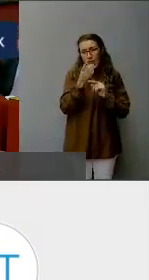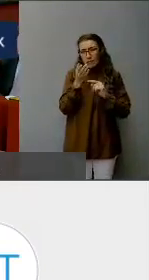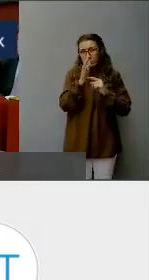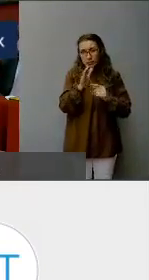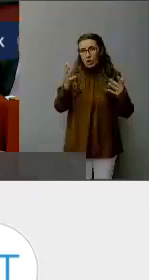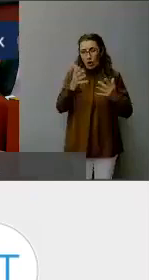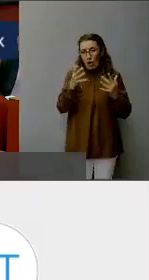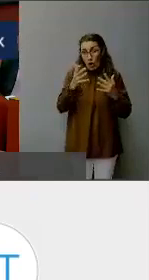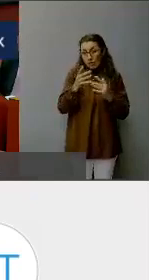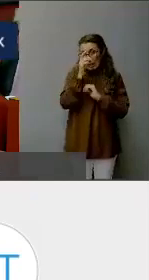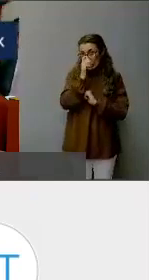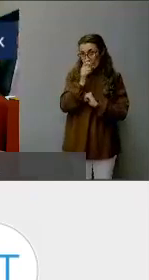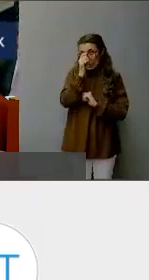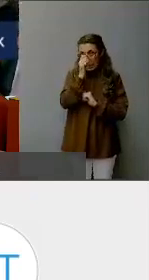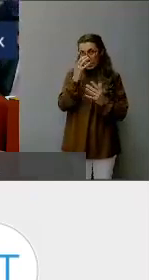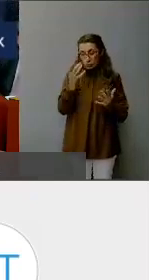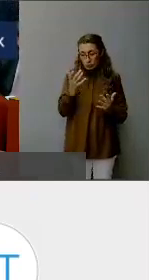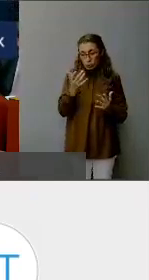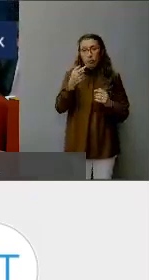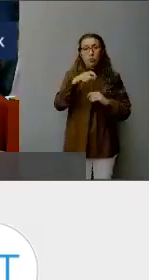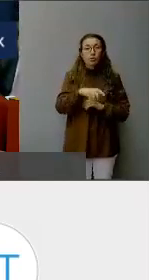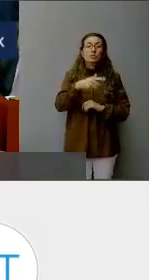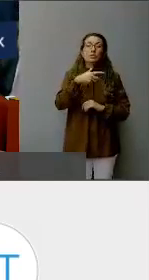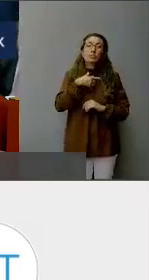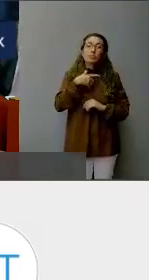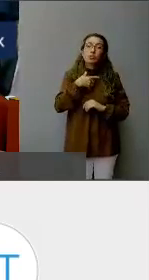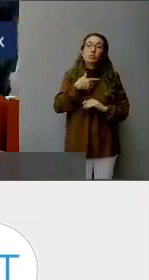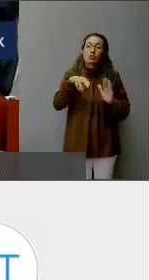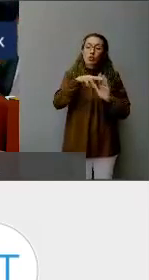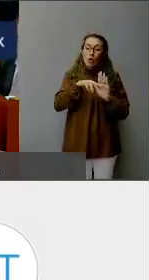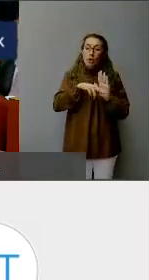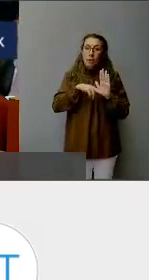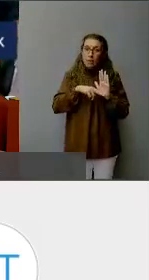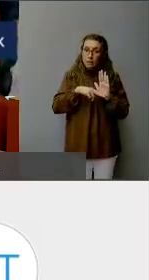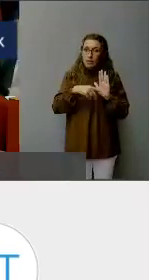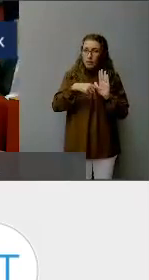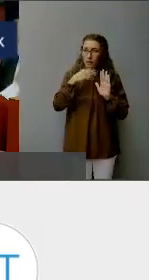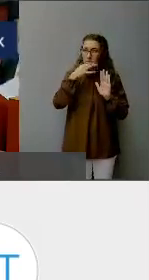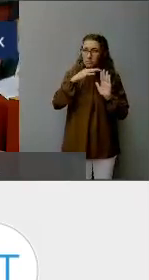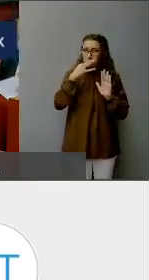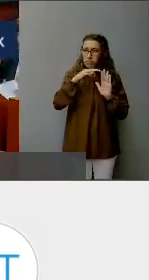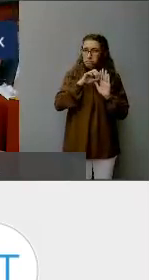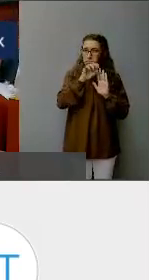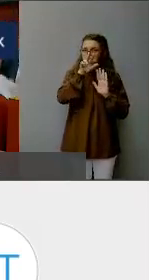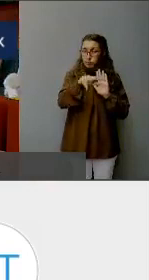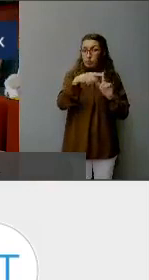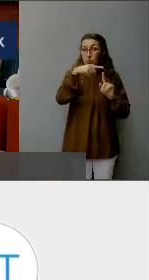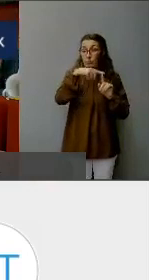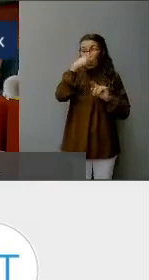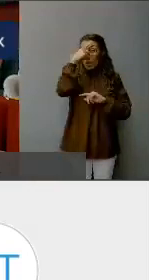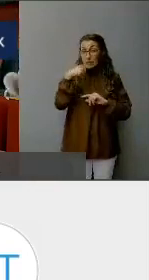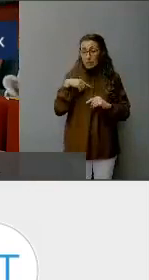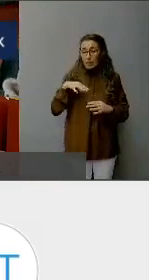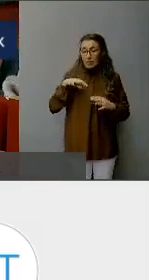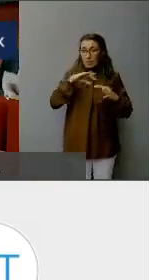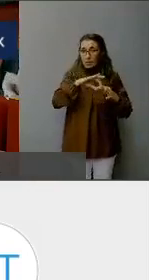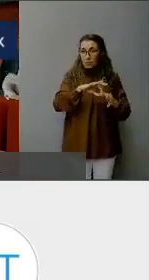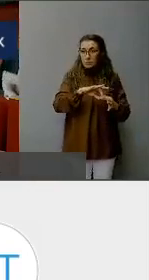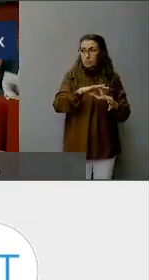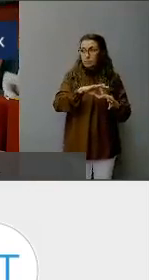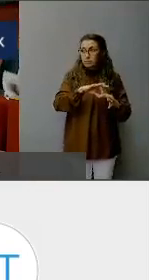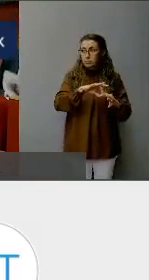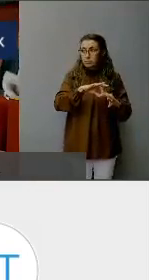degli indirizzi e delle prescrizioni espresse dalla normativa anche di tutti gli aspetti relativi alla